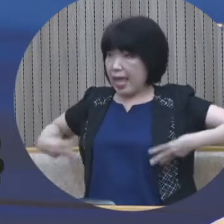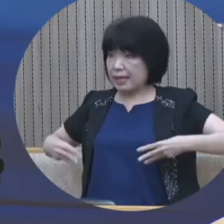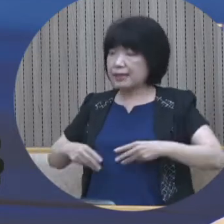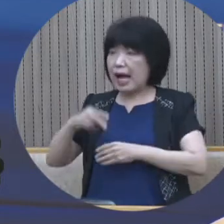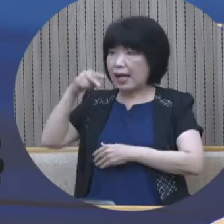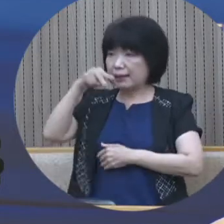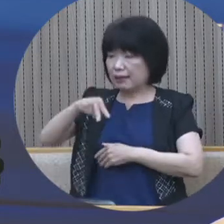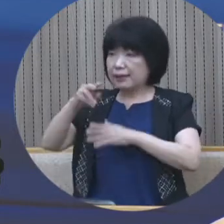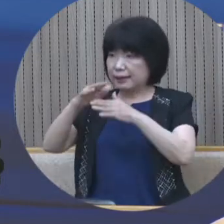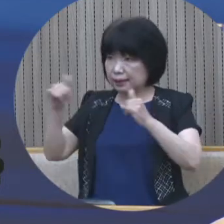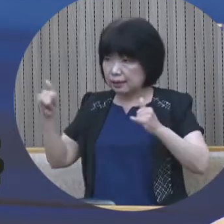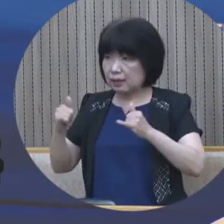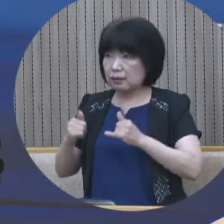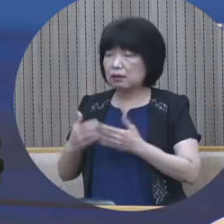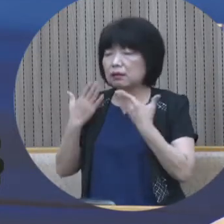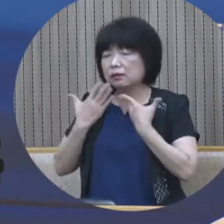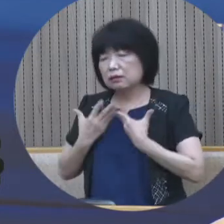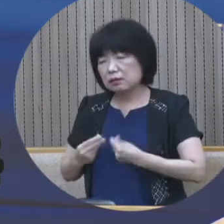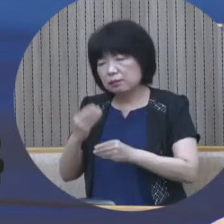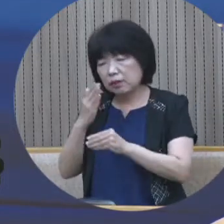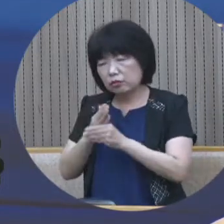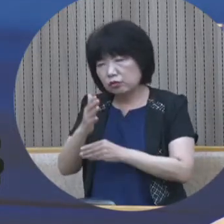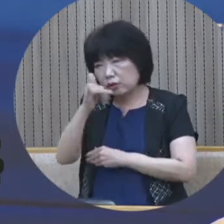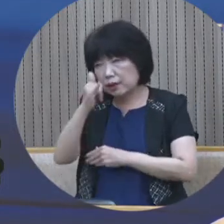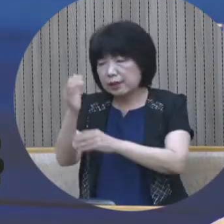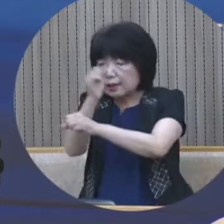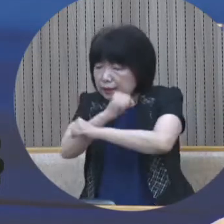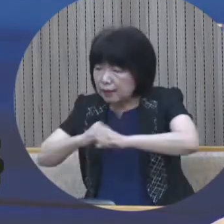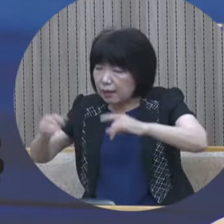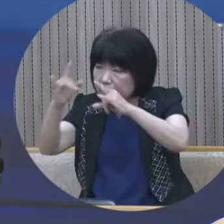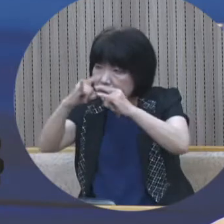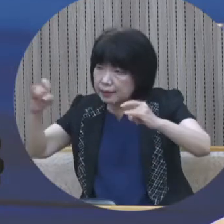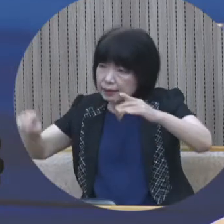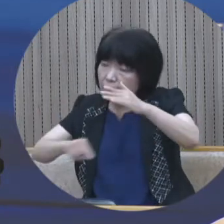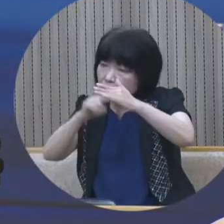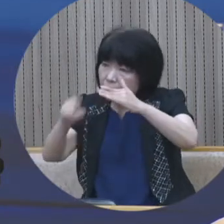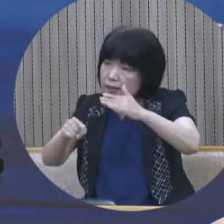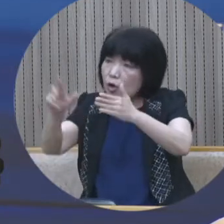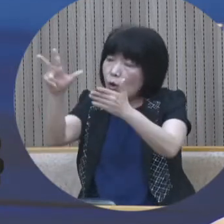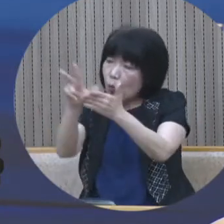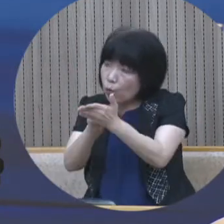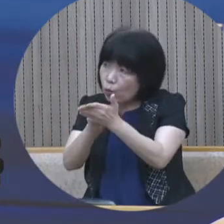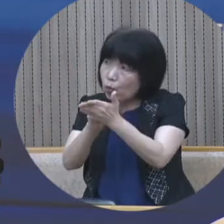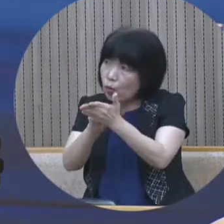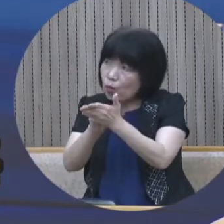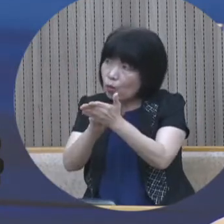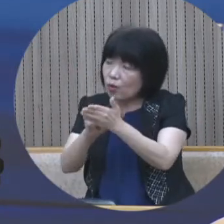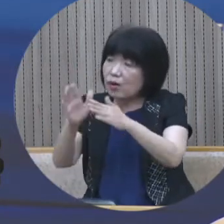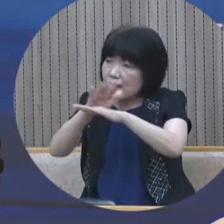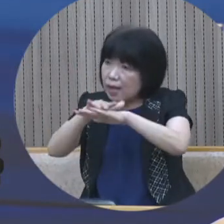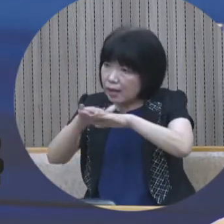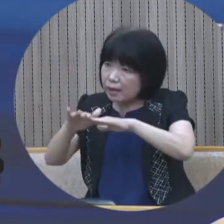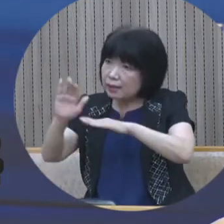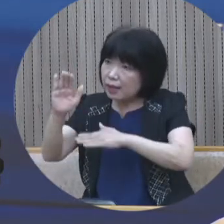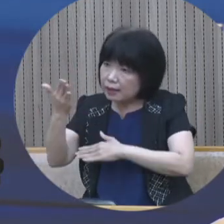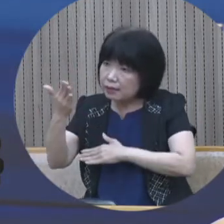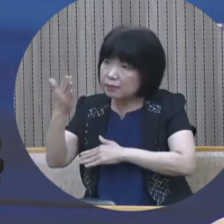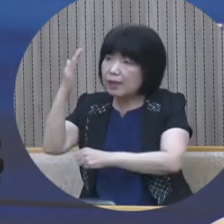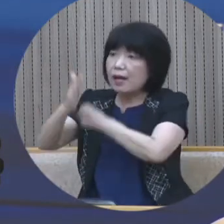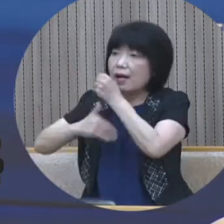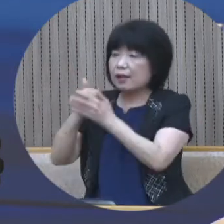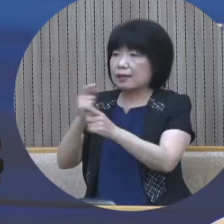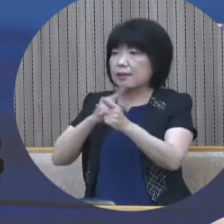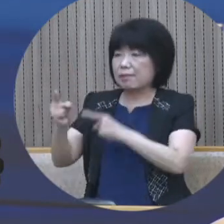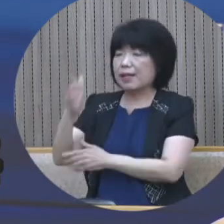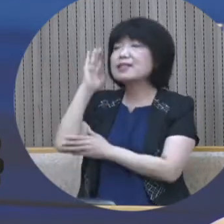선지자가 절망 가운데 있는 사마리아 성 안에 문제가 해결되리라고 하나님의